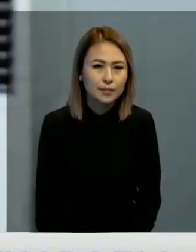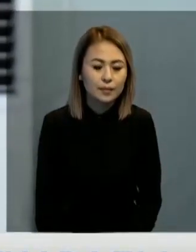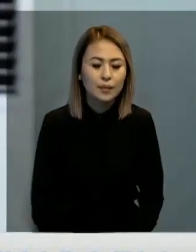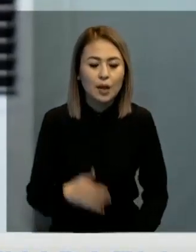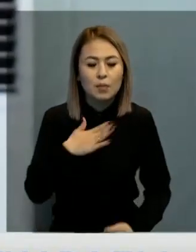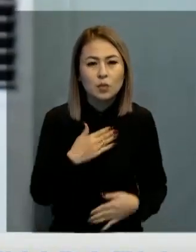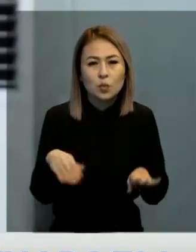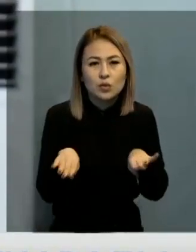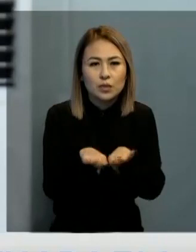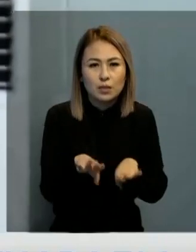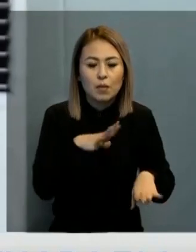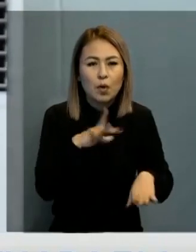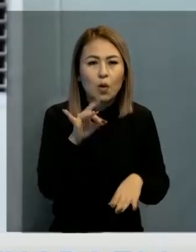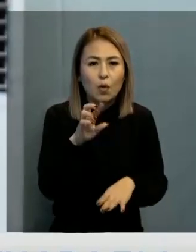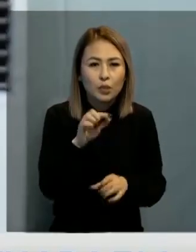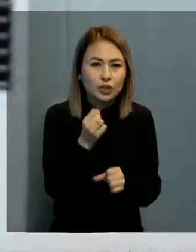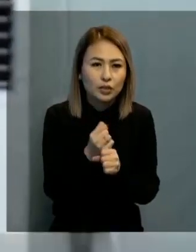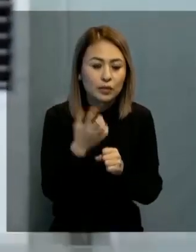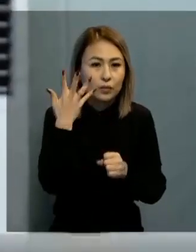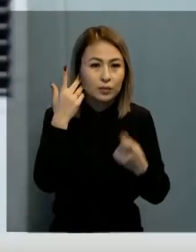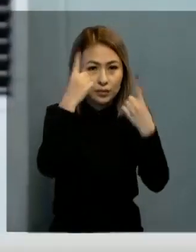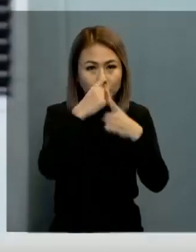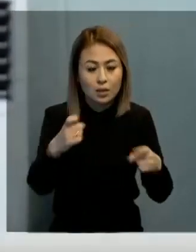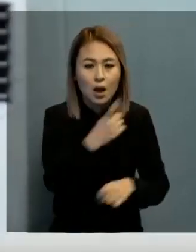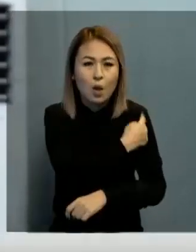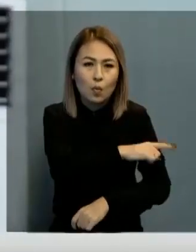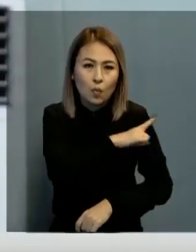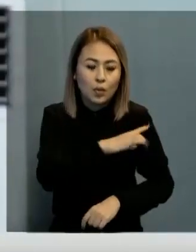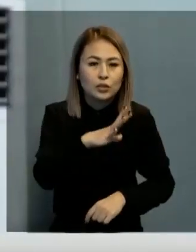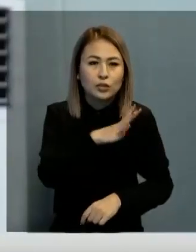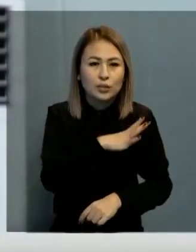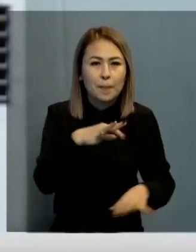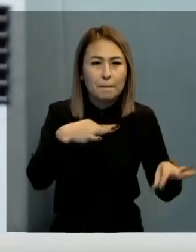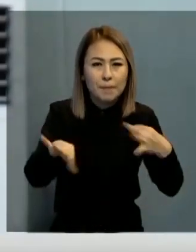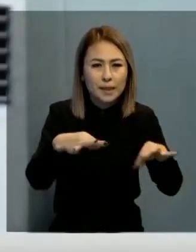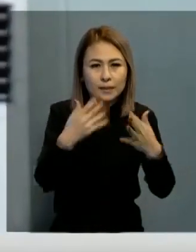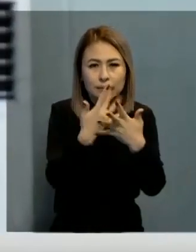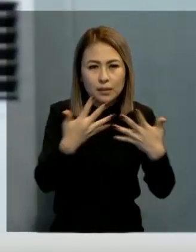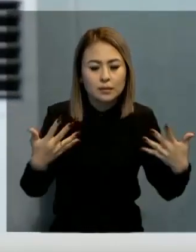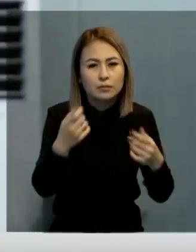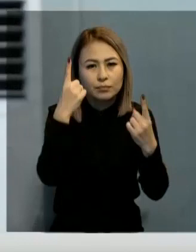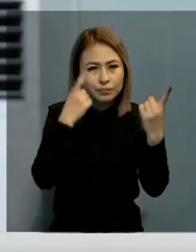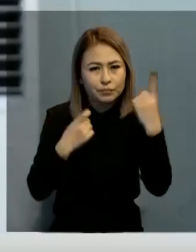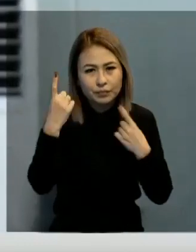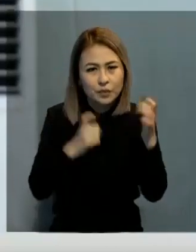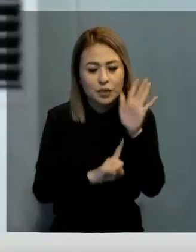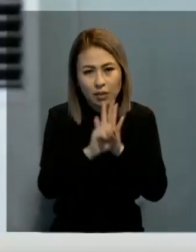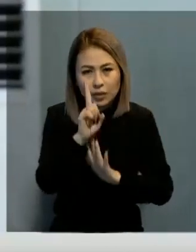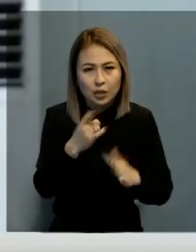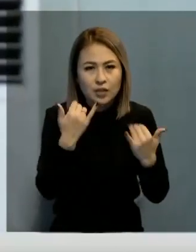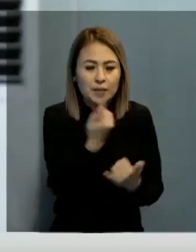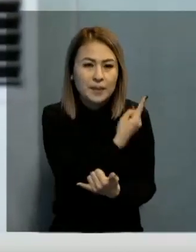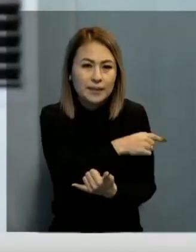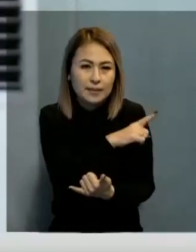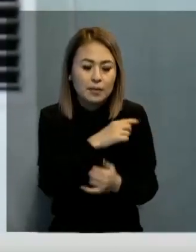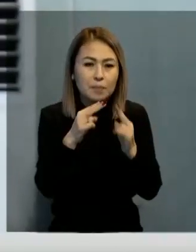Біз осындай робот жасап шығарғанымыз жайлы хабарлаған соң, ауруханалар мен метрополитен сияқты түрлі ұйымдар хабарласа бастады.